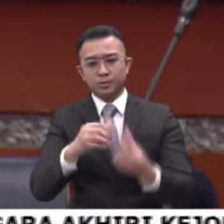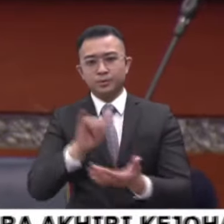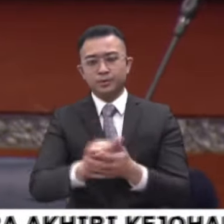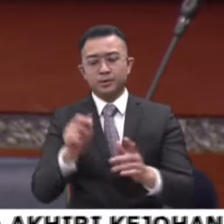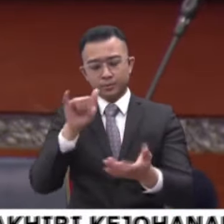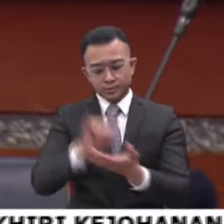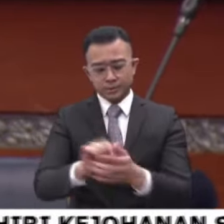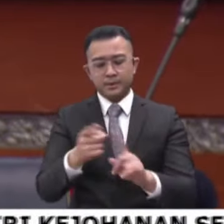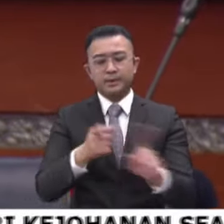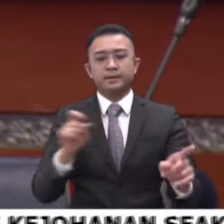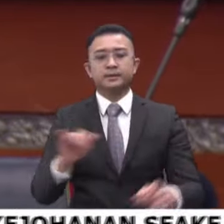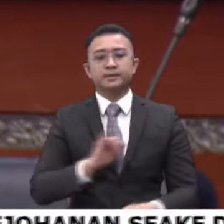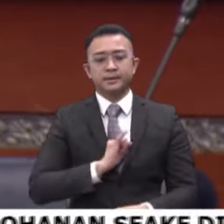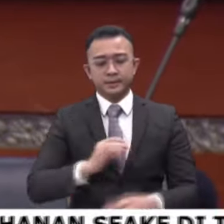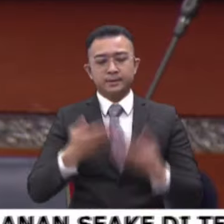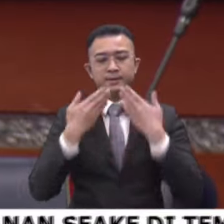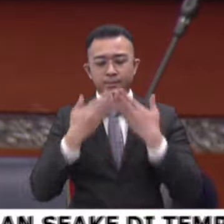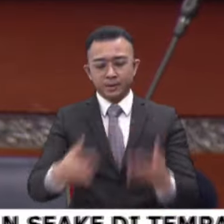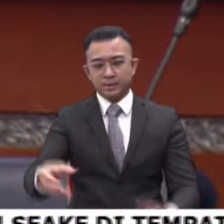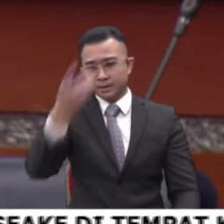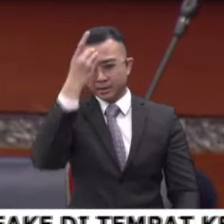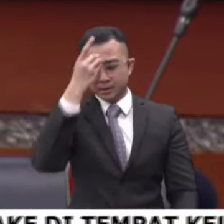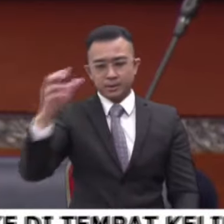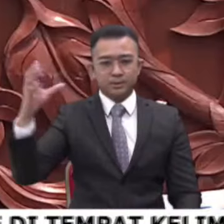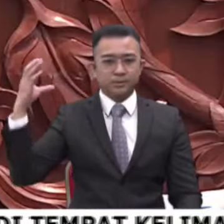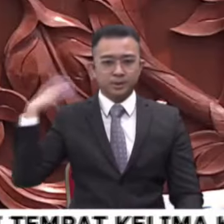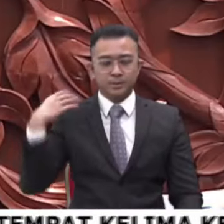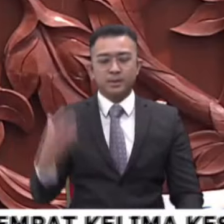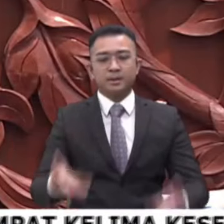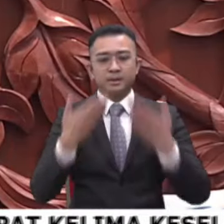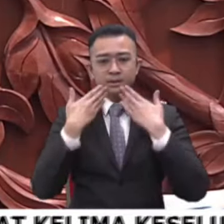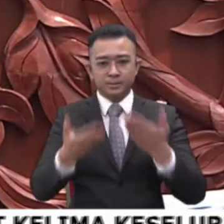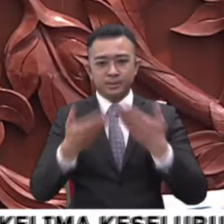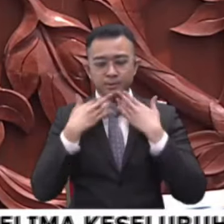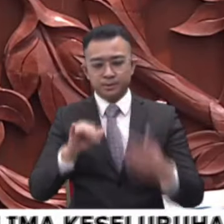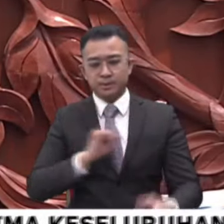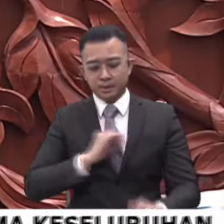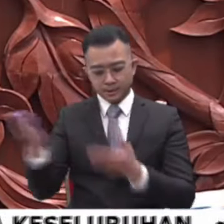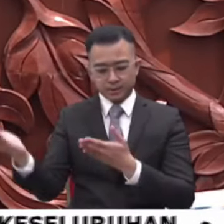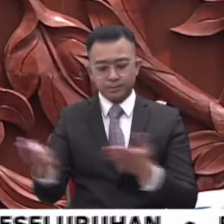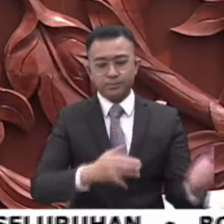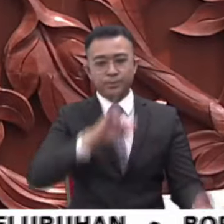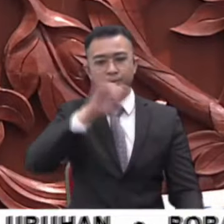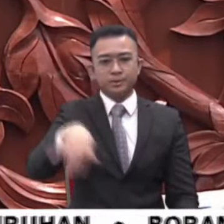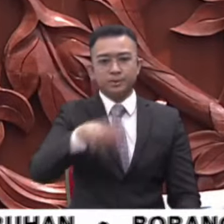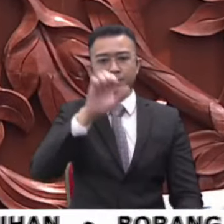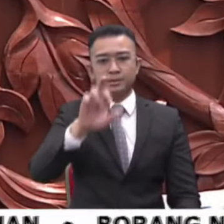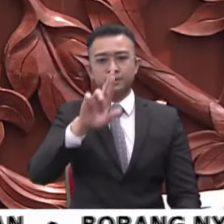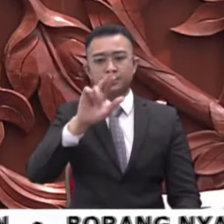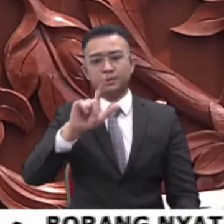saja daripada saya. Terima kasih Datuk Pengerusi. Terima kasih. Saya jemput Jerlahmanirrahim.